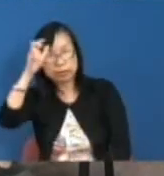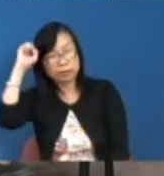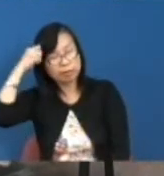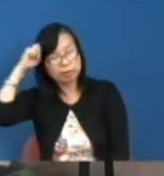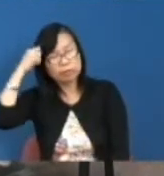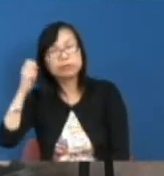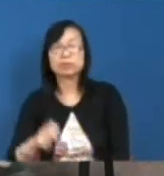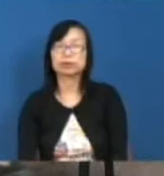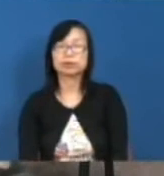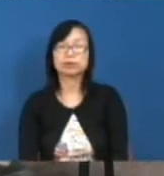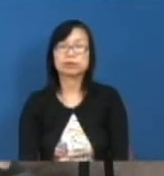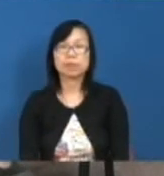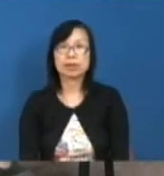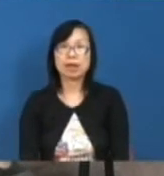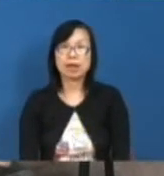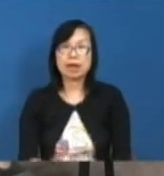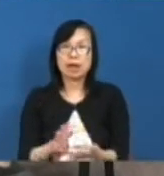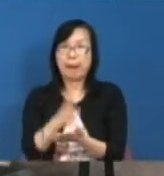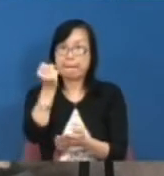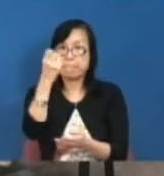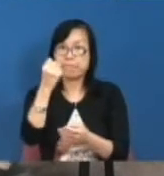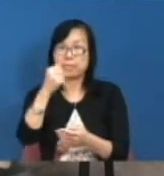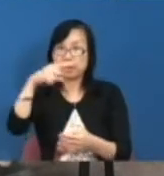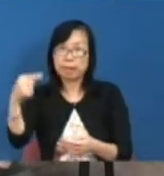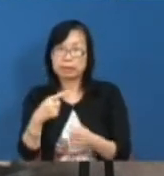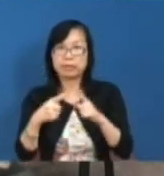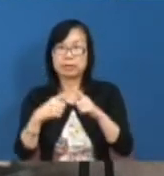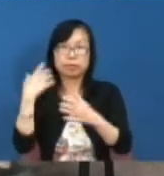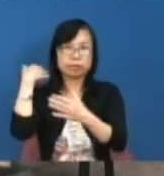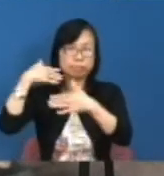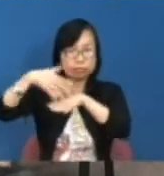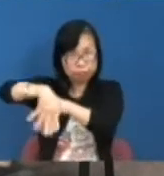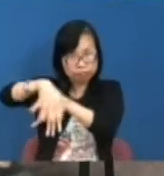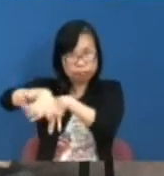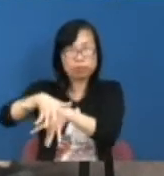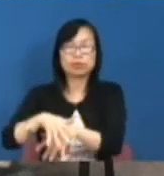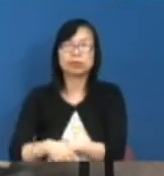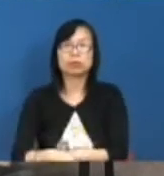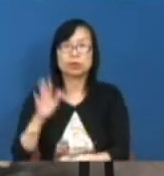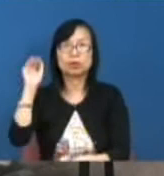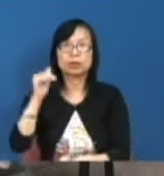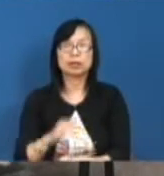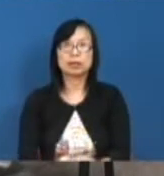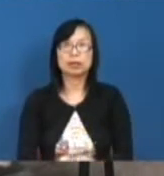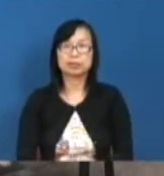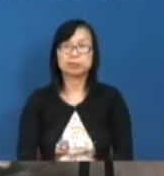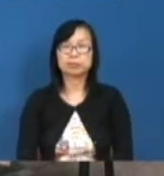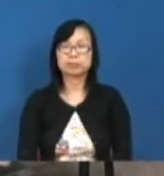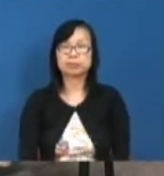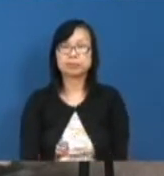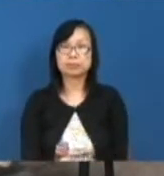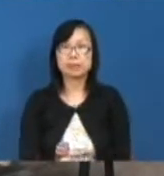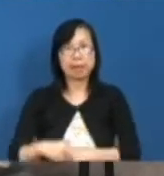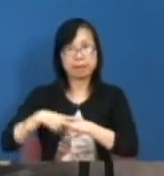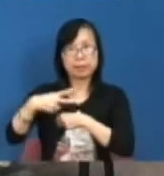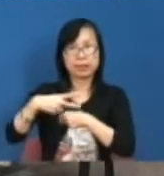啫？五十万人上街示威都俾你啦。咁搞掂啦。嗱，呢个此其一。第二个，